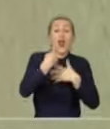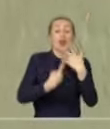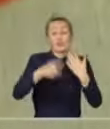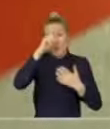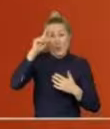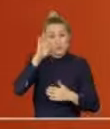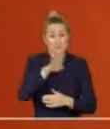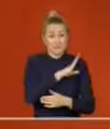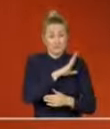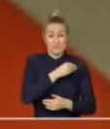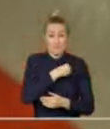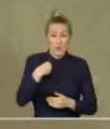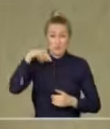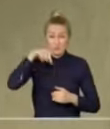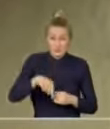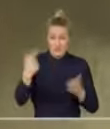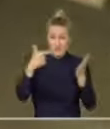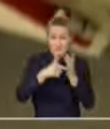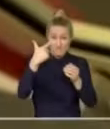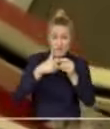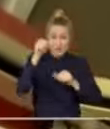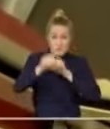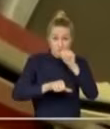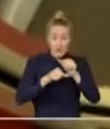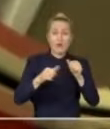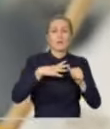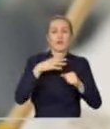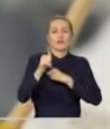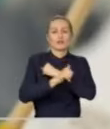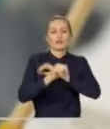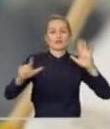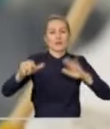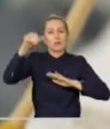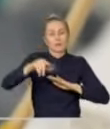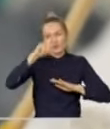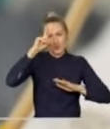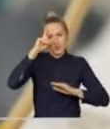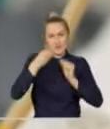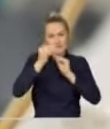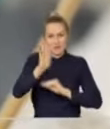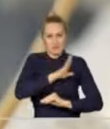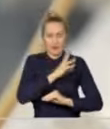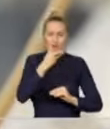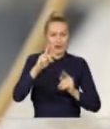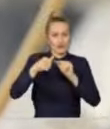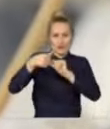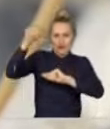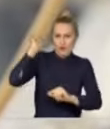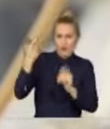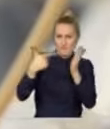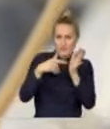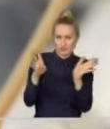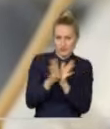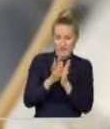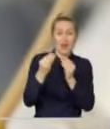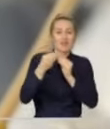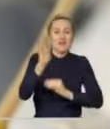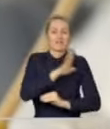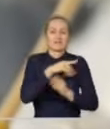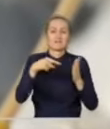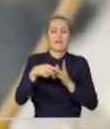Polsce w 2020 roku była o 67 tysięcy wyższa niż rok wcześniej. Najwięcej odnotowano w listopadzie,